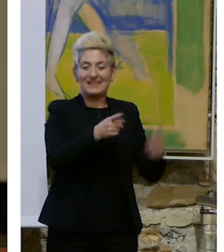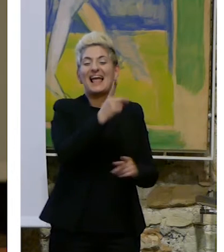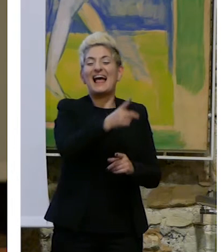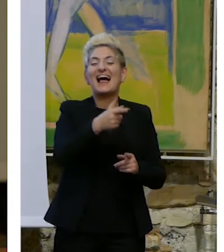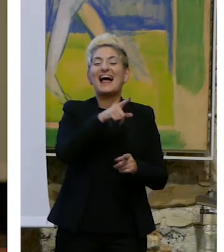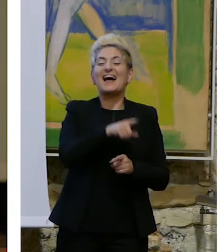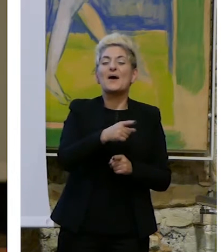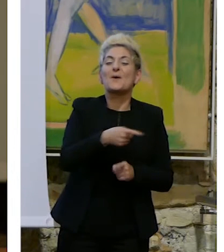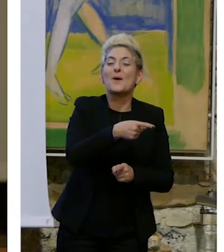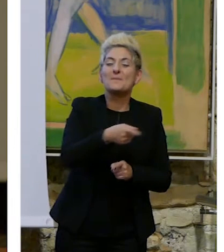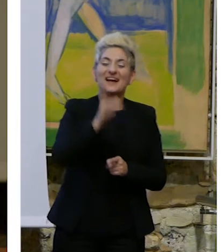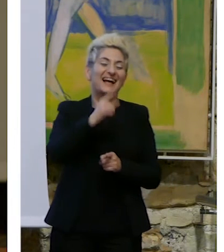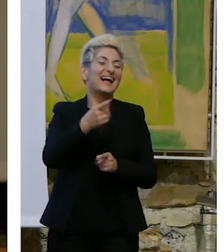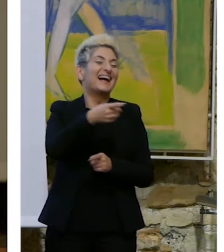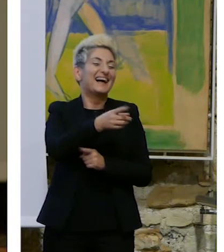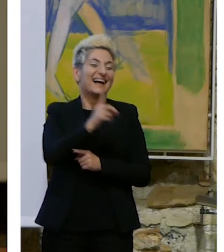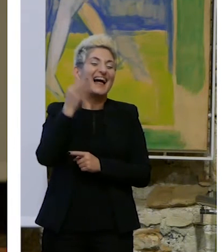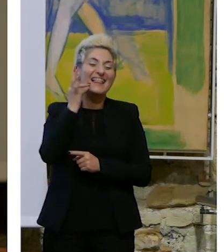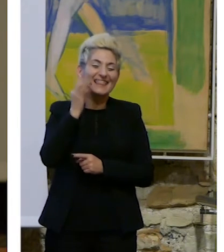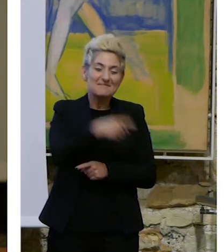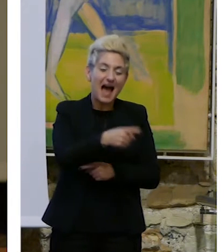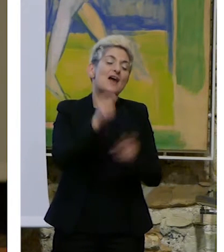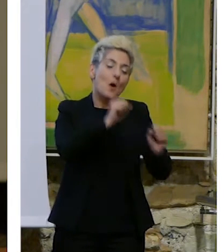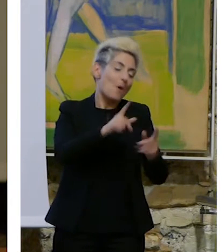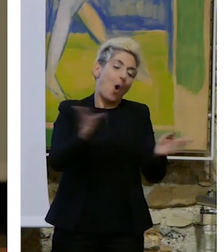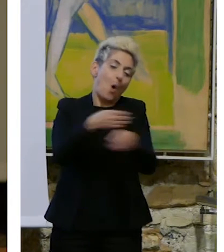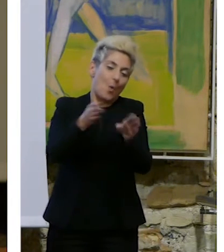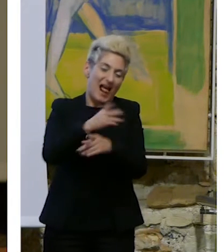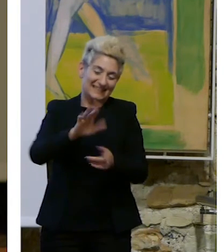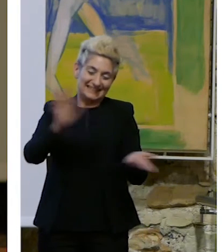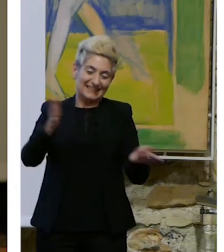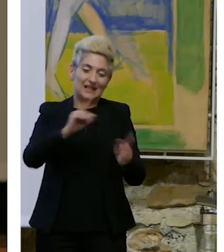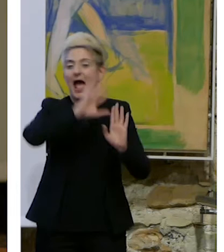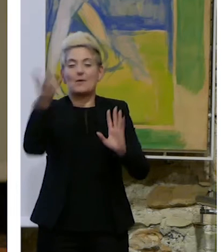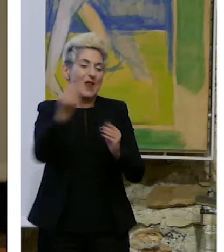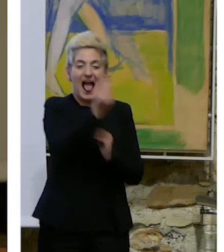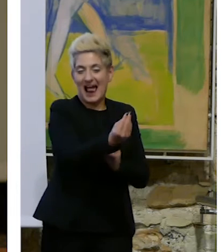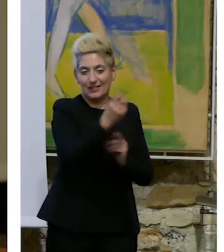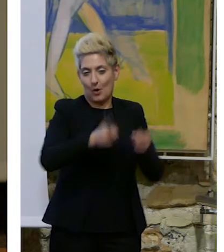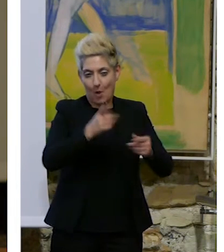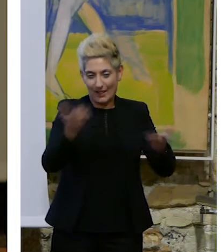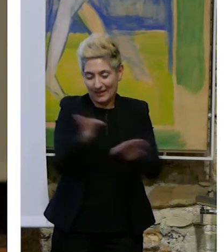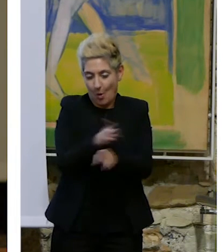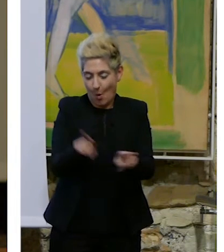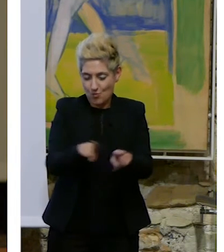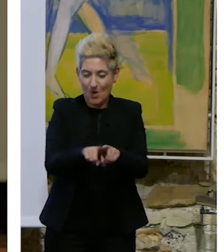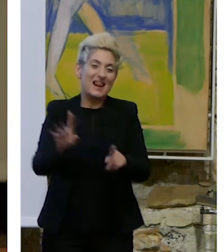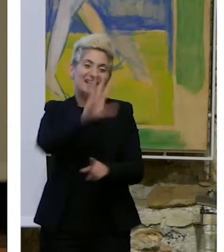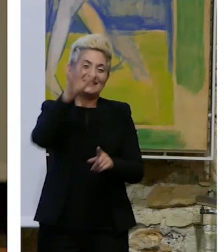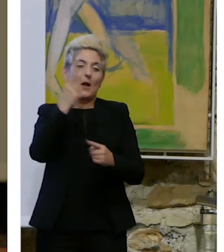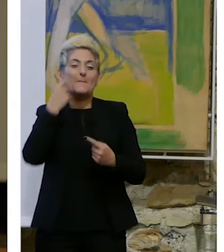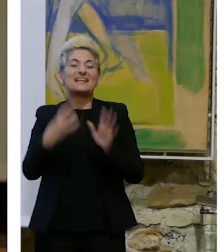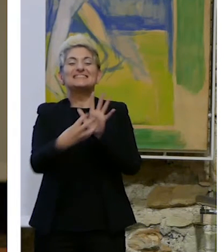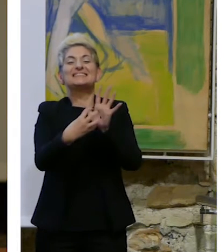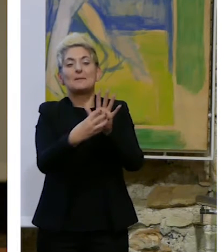mettere il nome che volete, la mia non è un'influenza sulle scelte di voto, lo dico così perché è molto simbolico, mi piace molto come